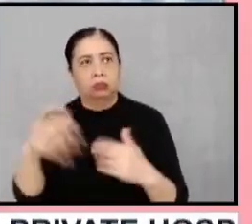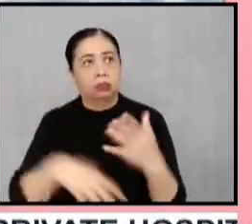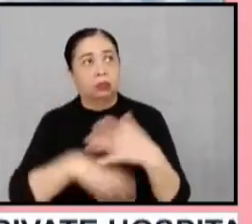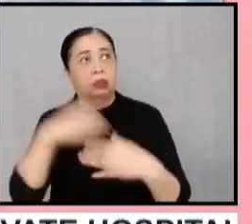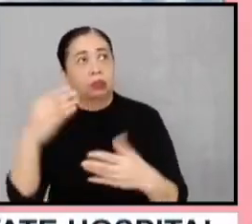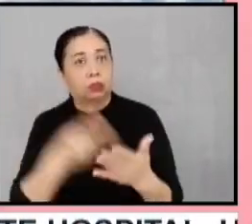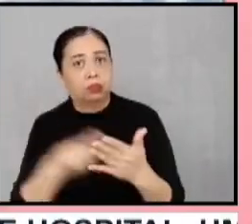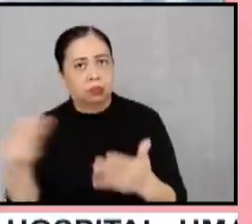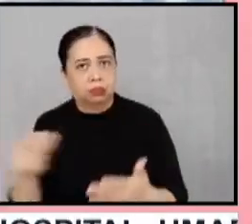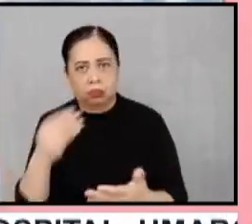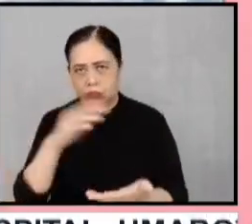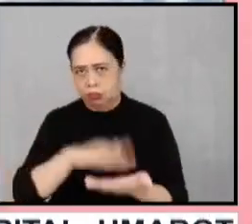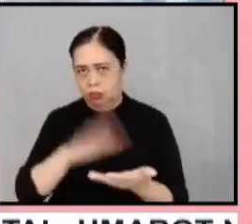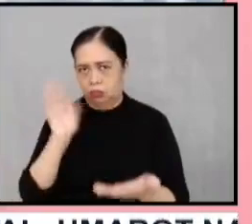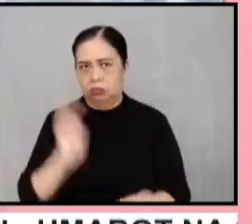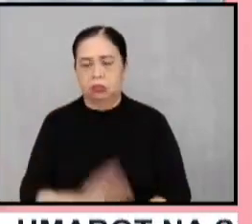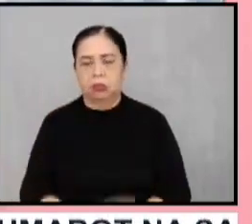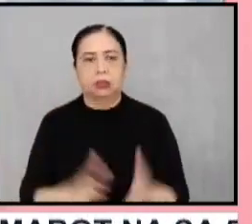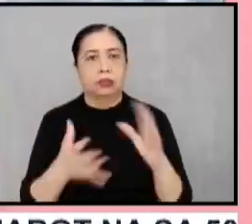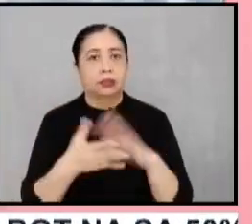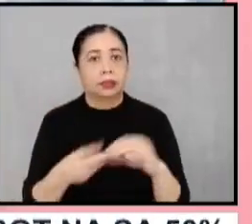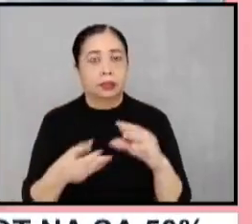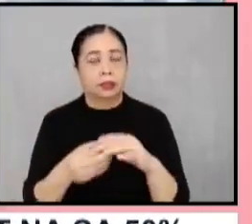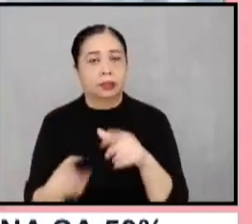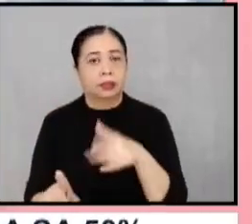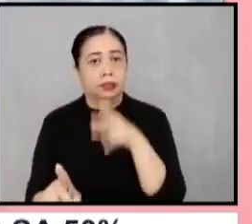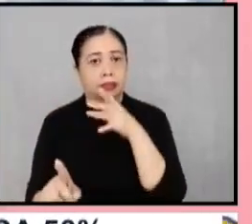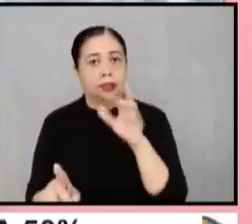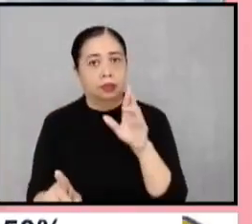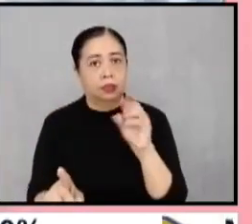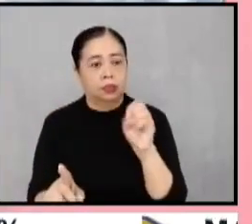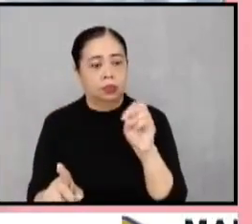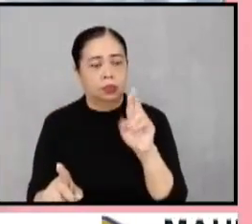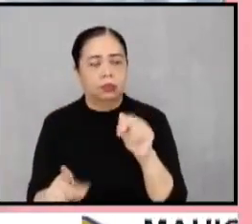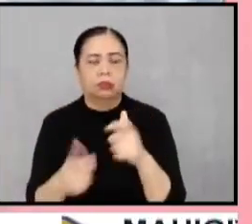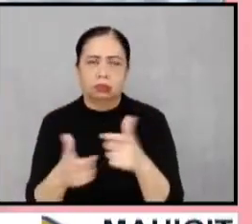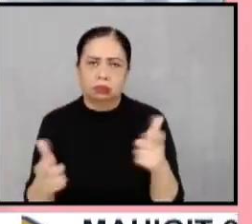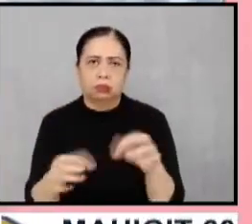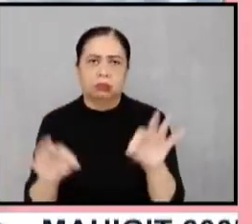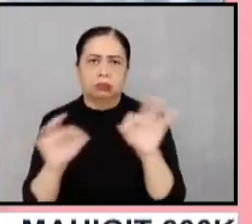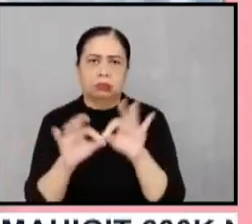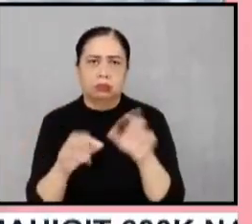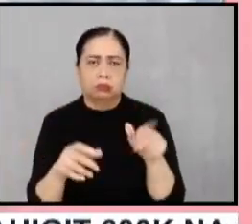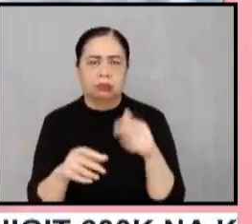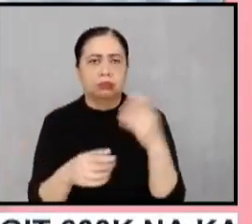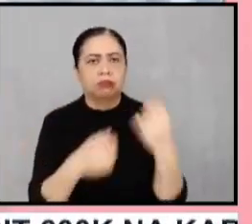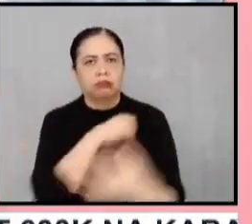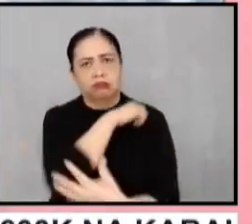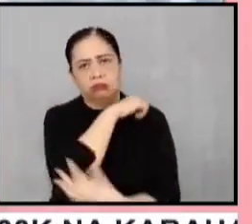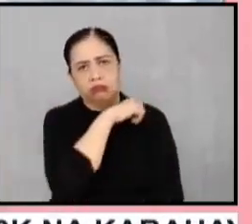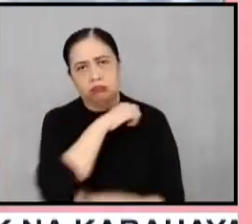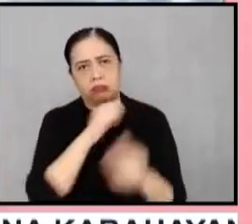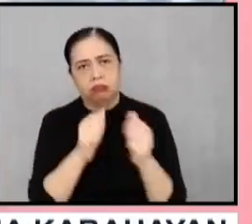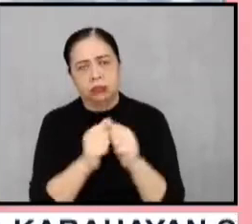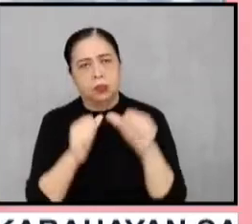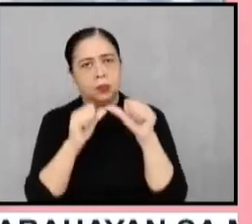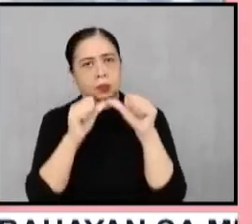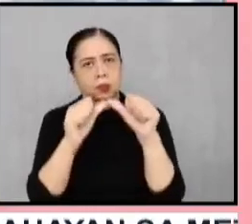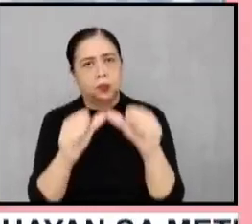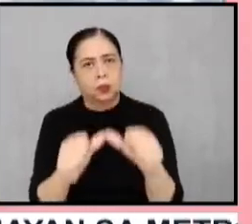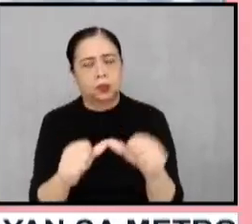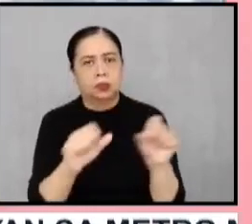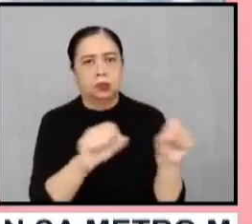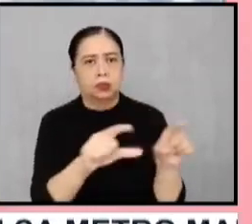bibili. Kwento pa ni Nanay Rosario, malaking bagay din para sa kanilang mahihirap na maipagpatuloy ang pagbibenta ng